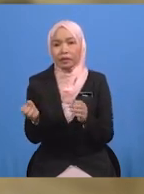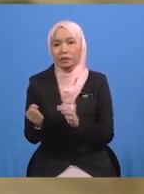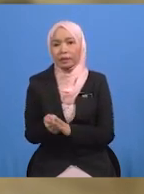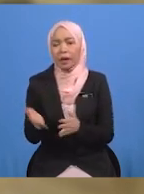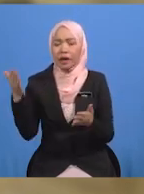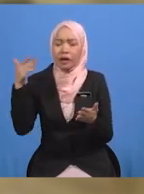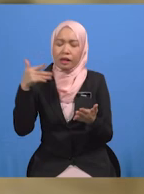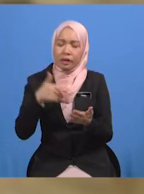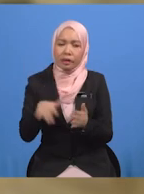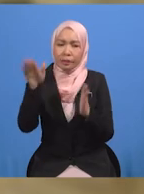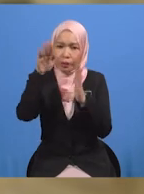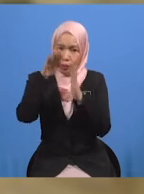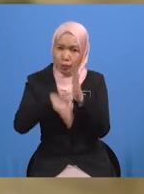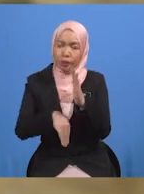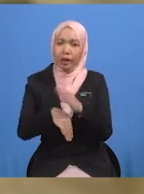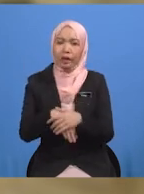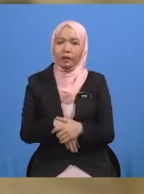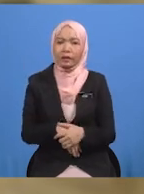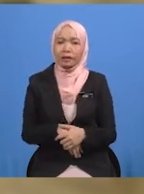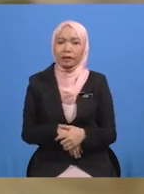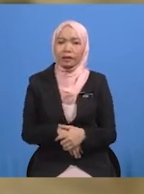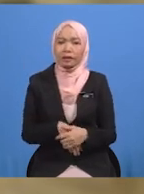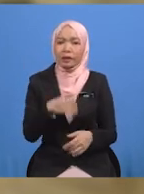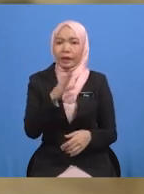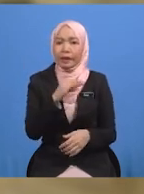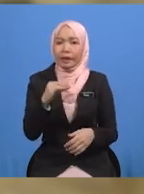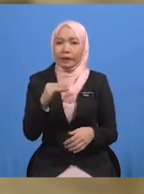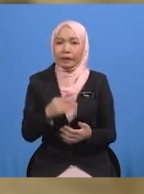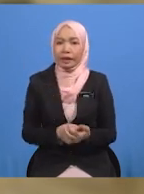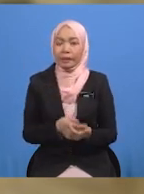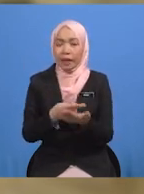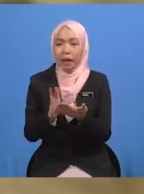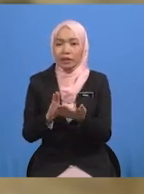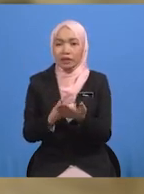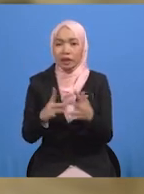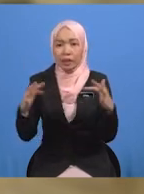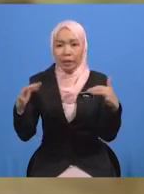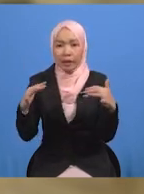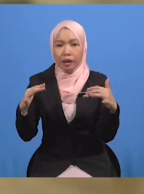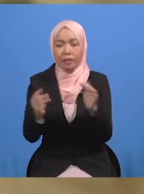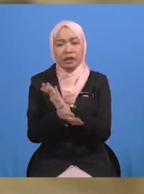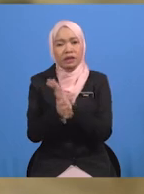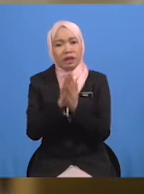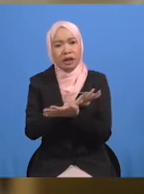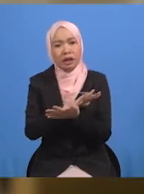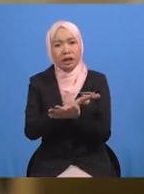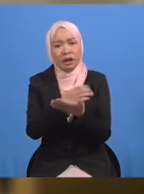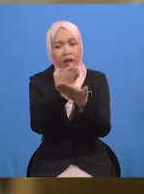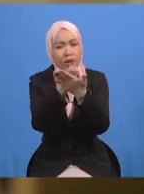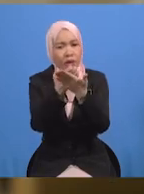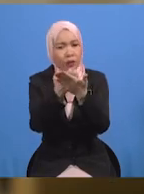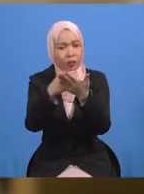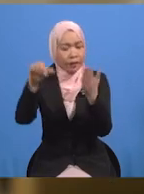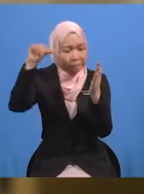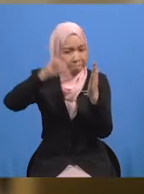yang semakin besar, termasuk perbelanjaan perang mendorong kepada kemelesetan ekonomi.